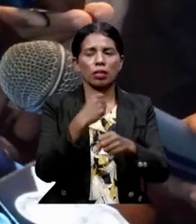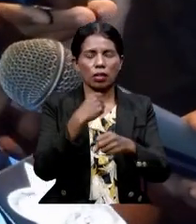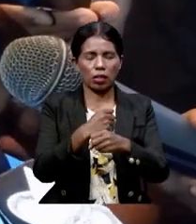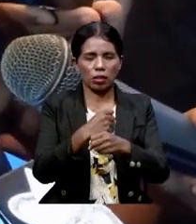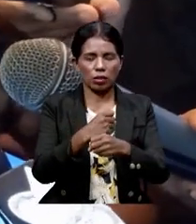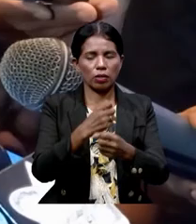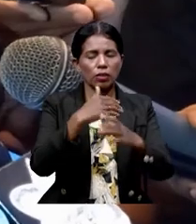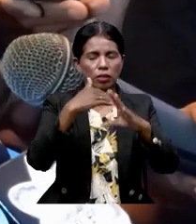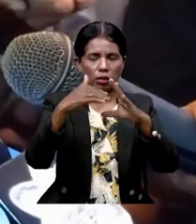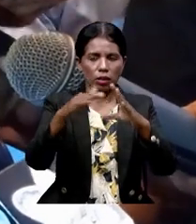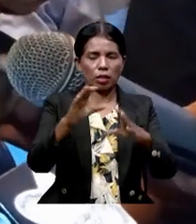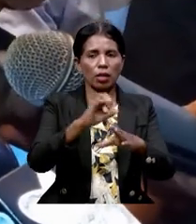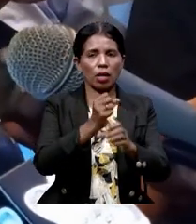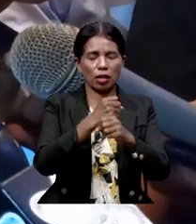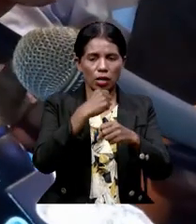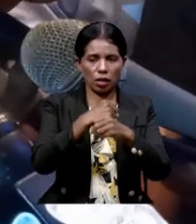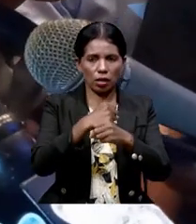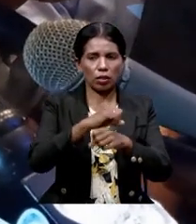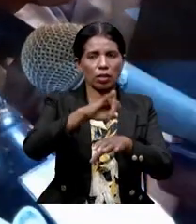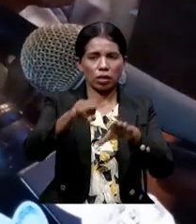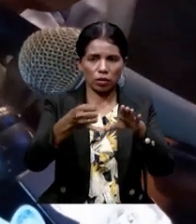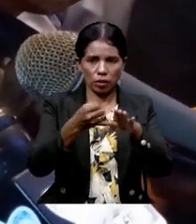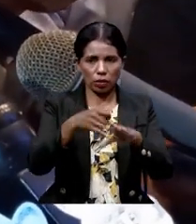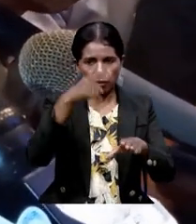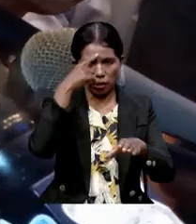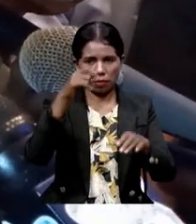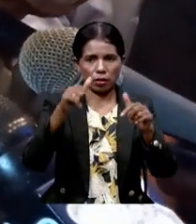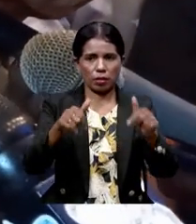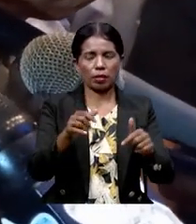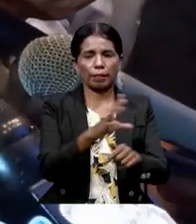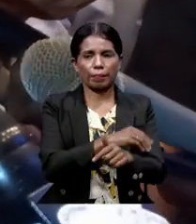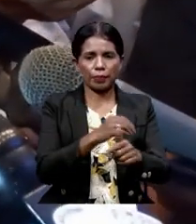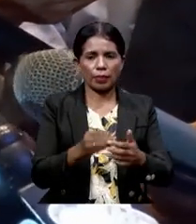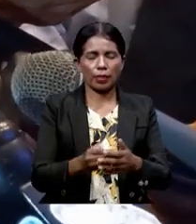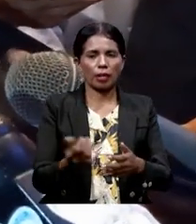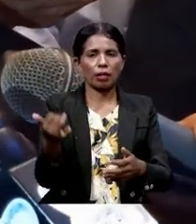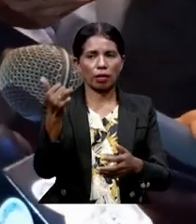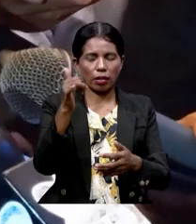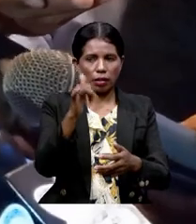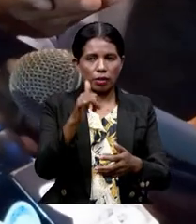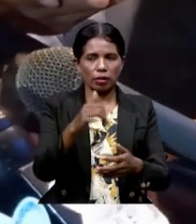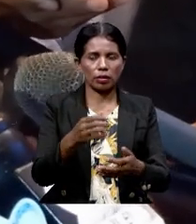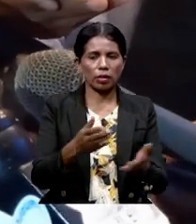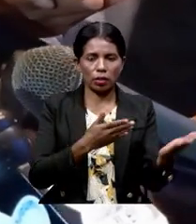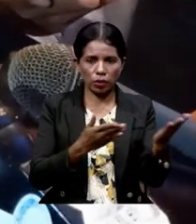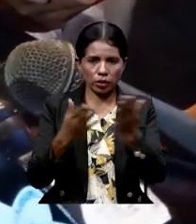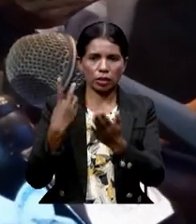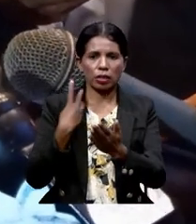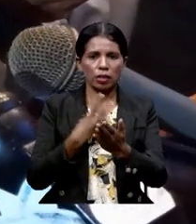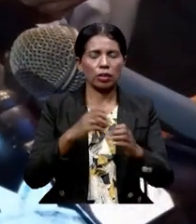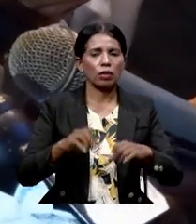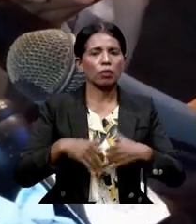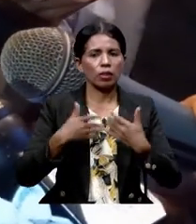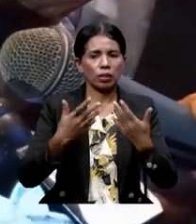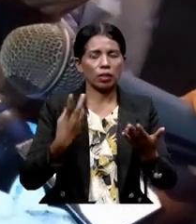ka rus notisi sira ho inklusif. Tambane libre dane se gia ita atau unsa